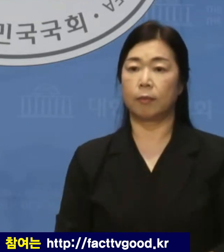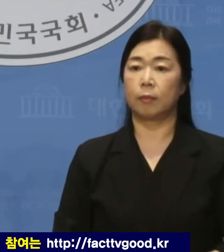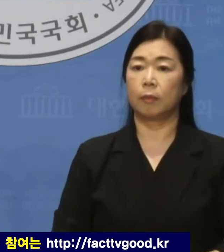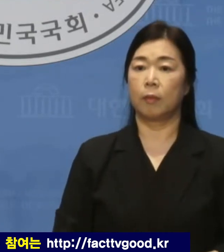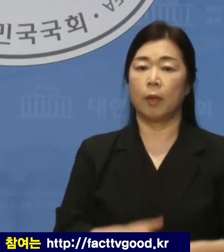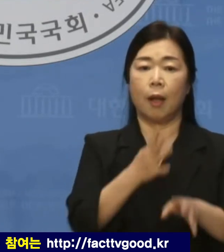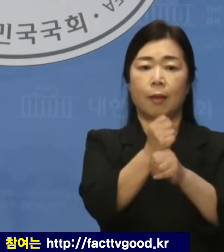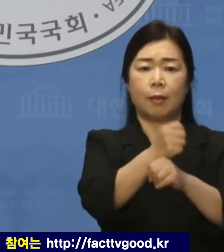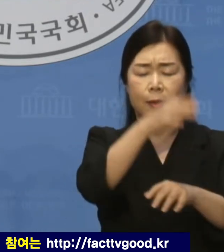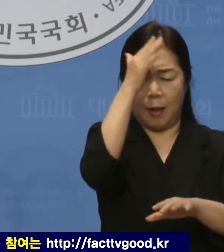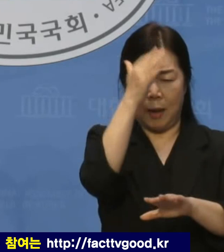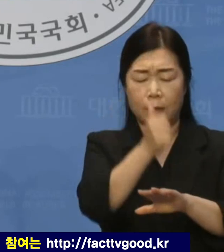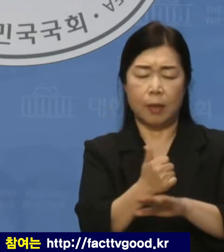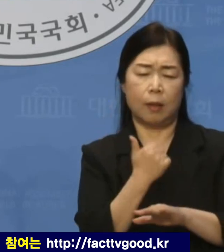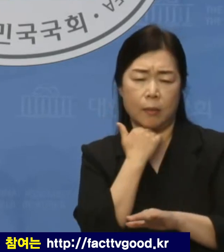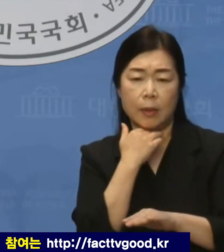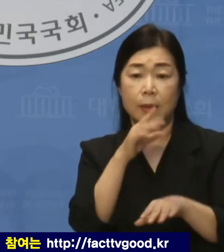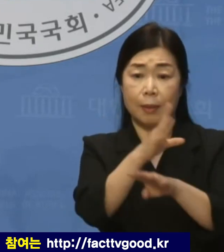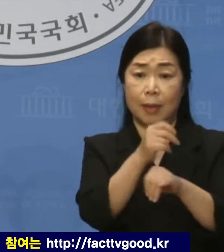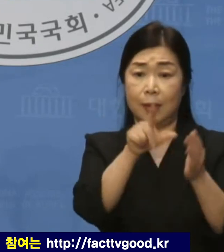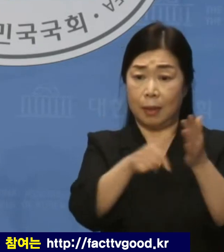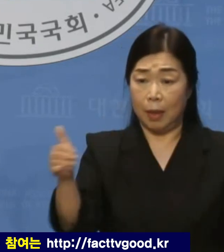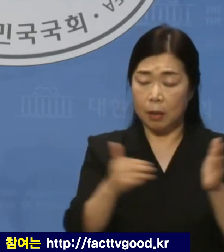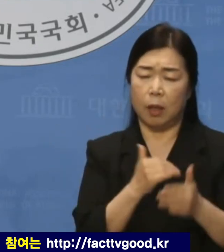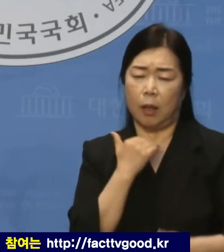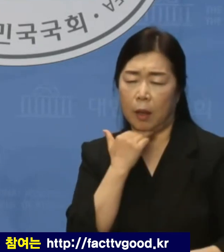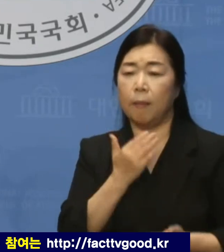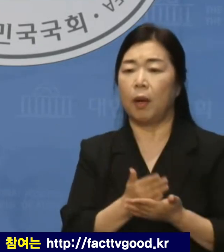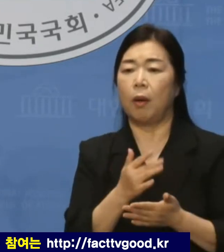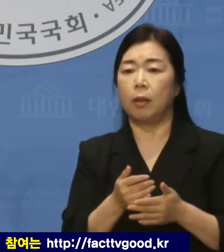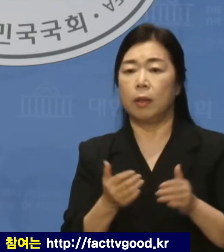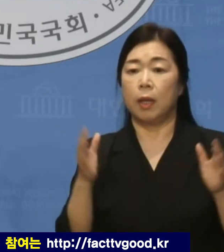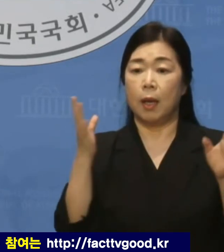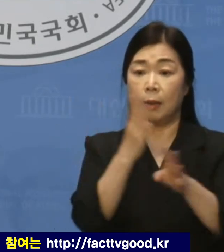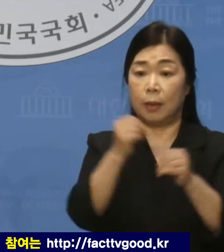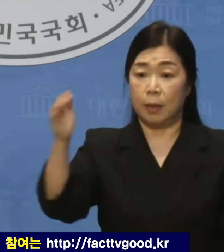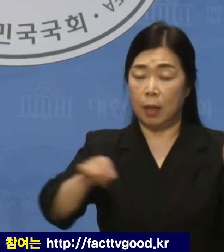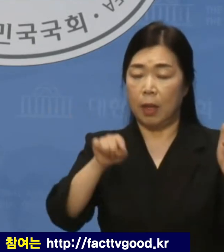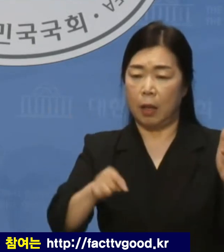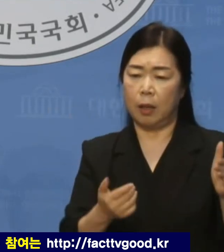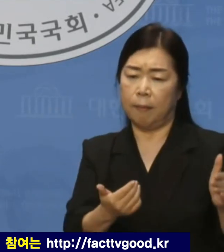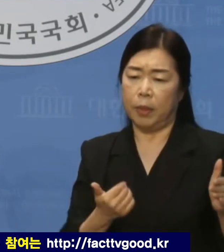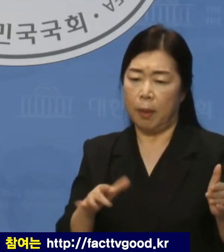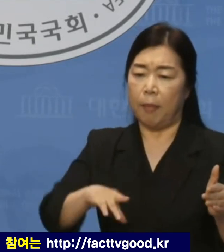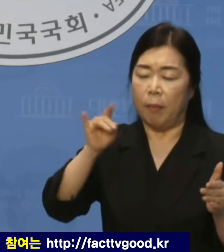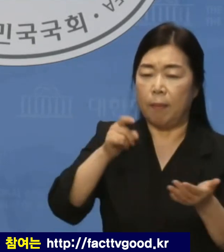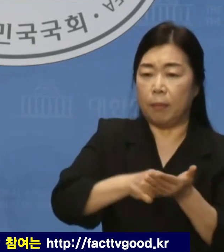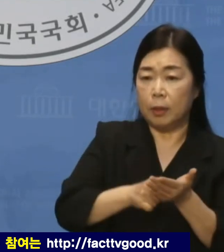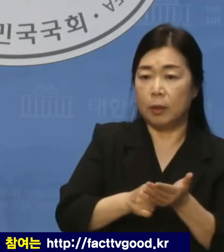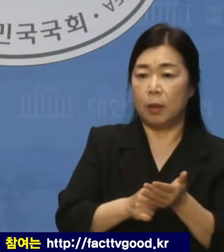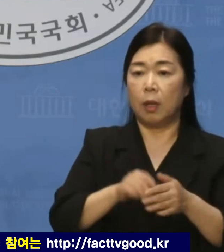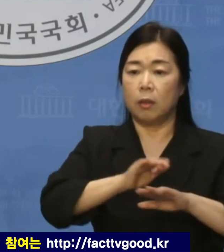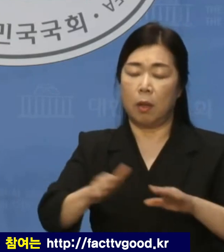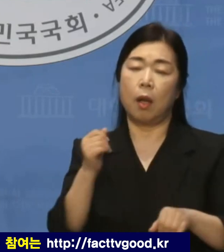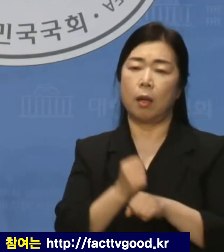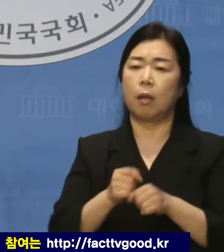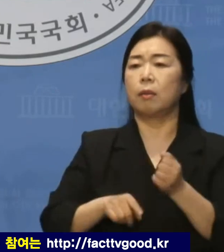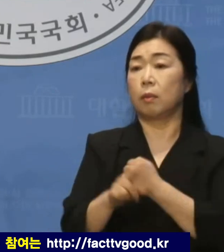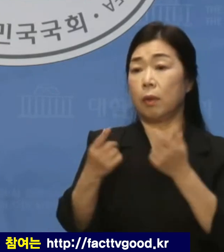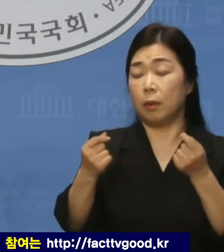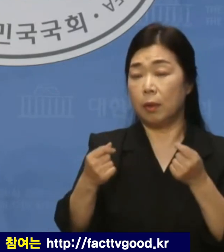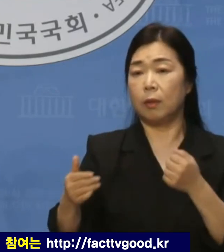정해진 기간을 다 채우라는 게 아니라 그 기간 내에 신속하게 처리하라는 의미입니다. 따라서